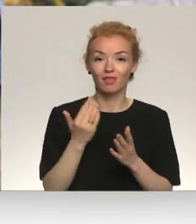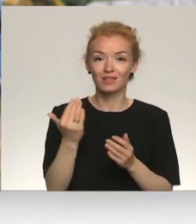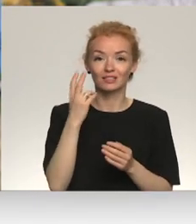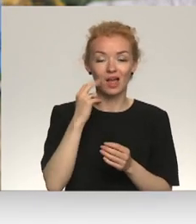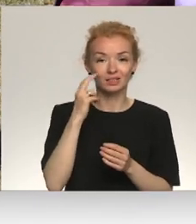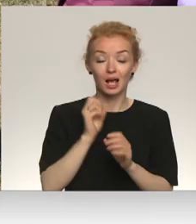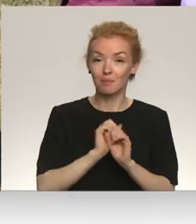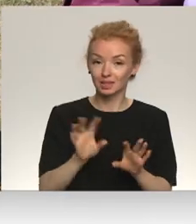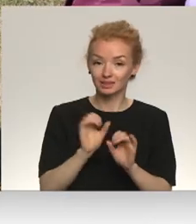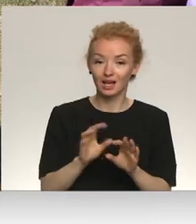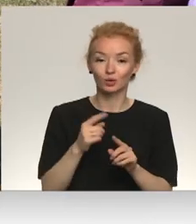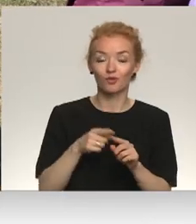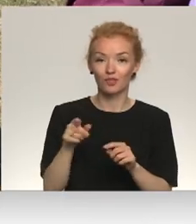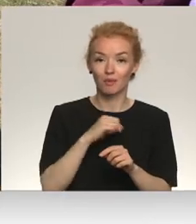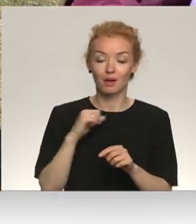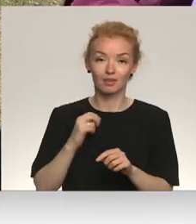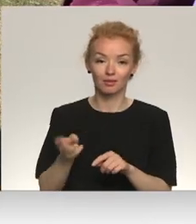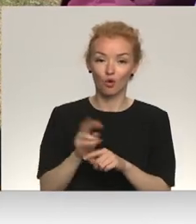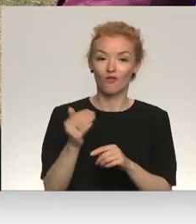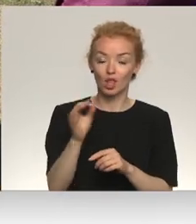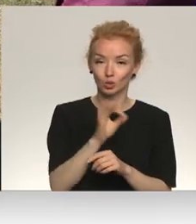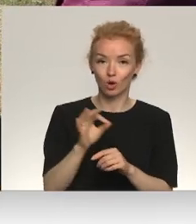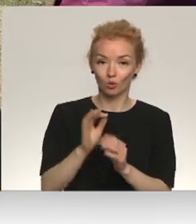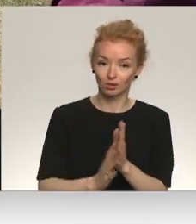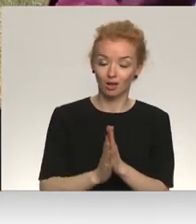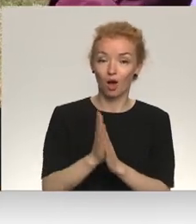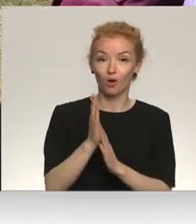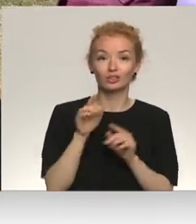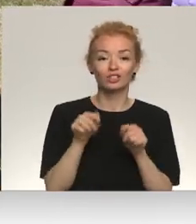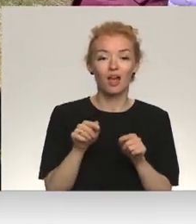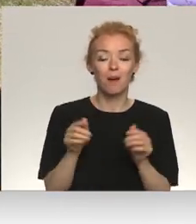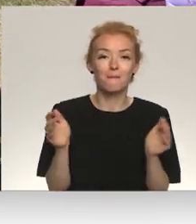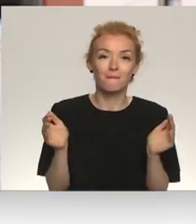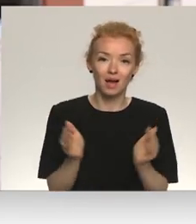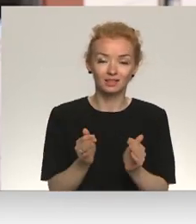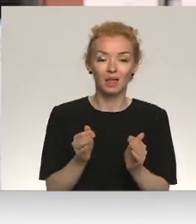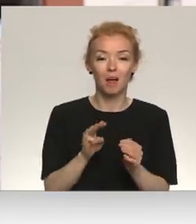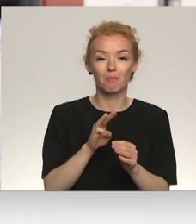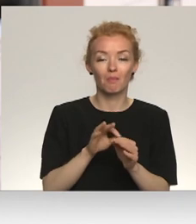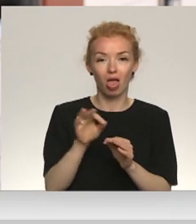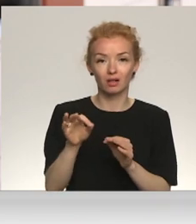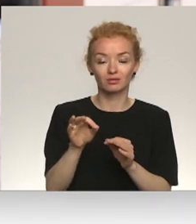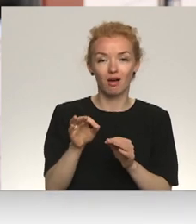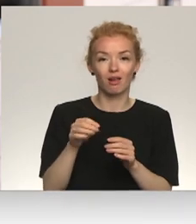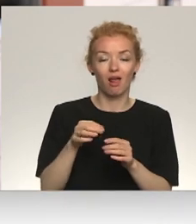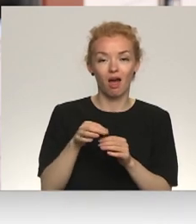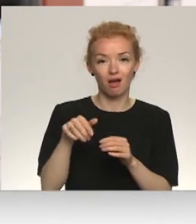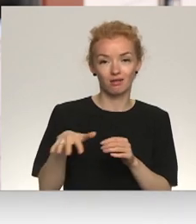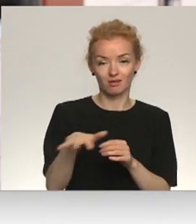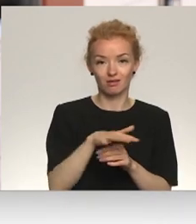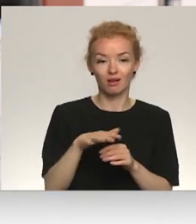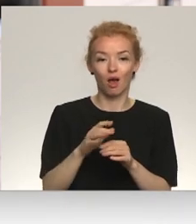vecāki pastāsties, un viņi pēc gadiem taču atbrauks un viņas ozols augs. Šajā pieticīgajā Mērsraga augsnē audzēt, tas ir